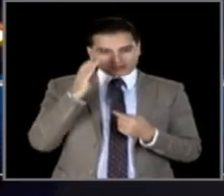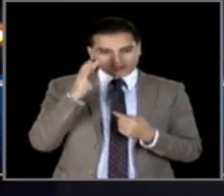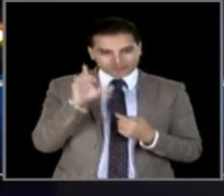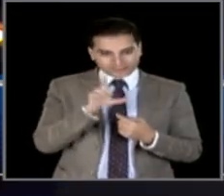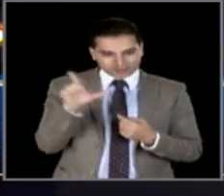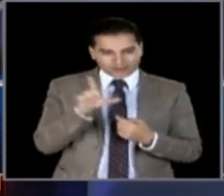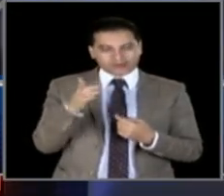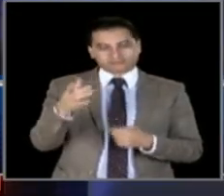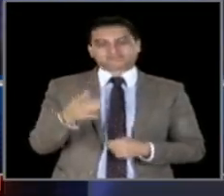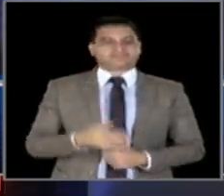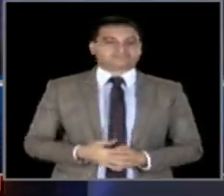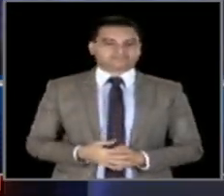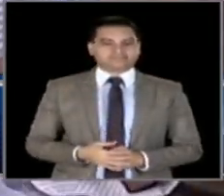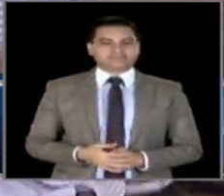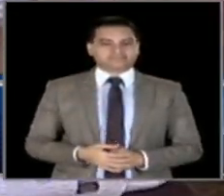عنتر، إجابة صحيحة.